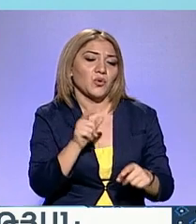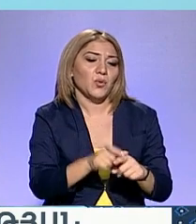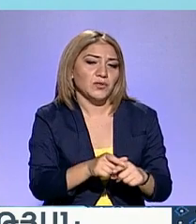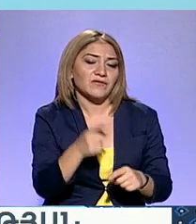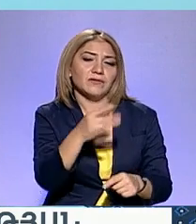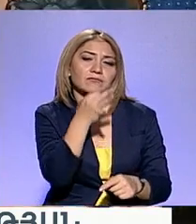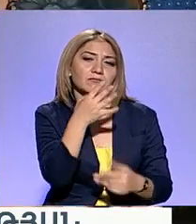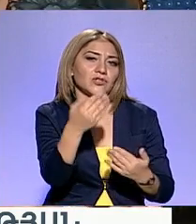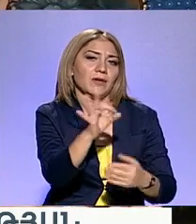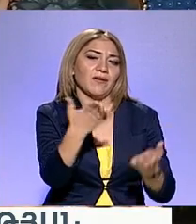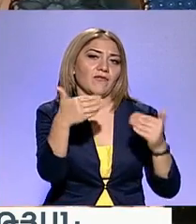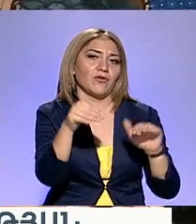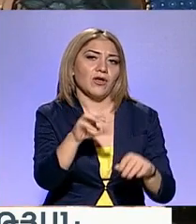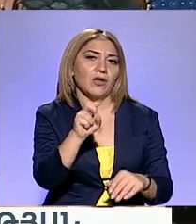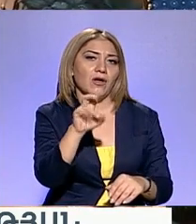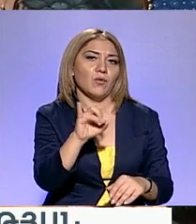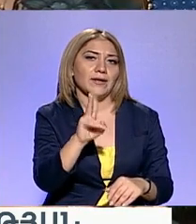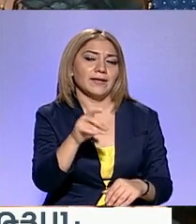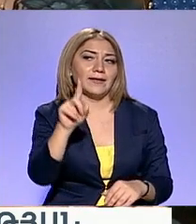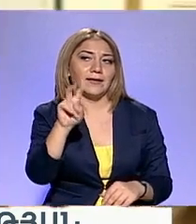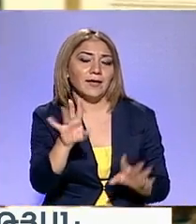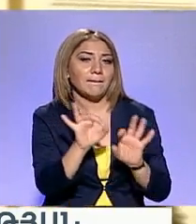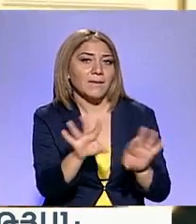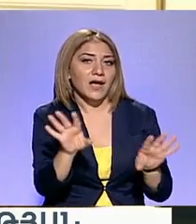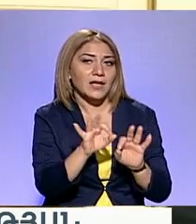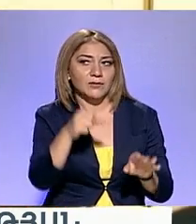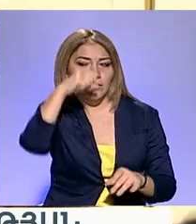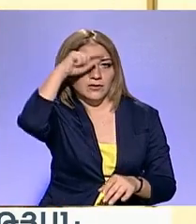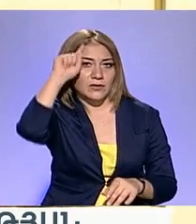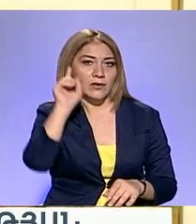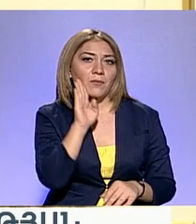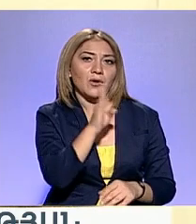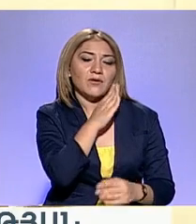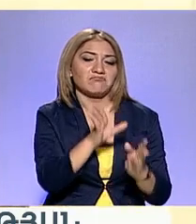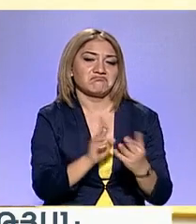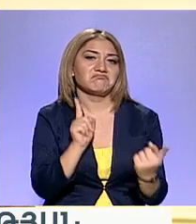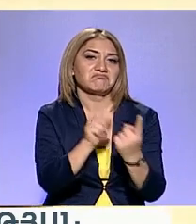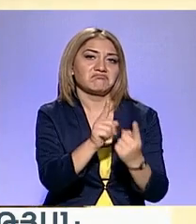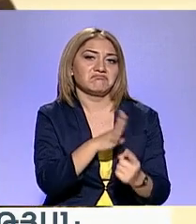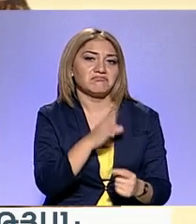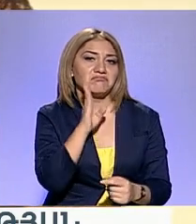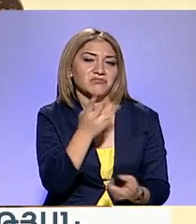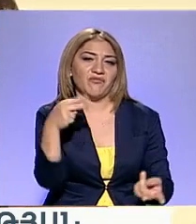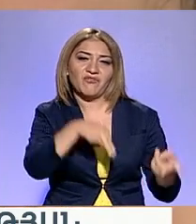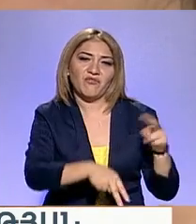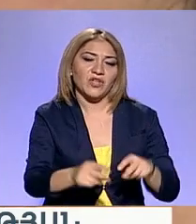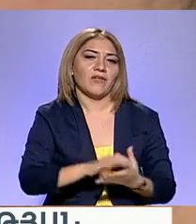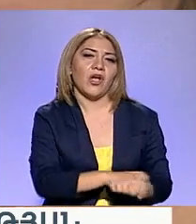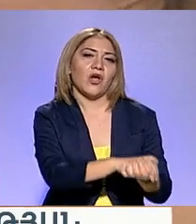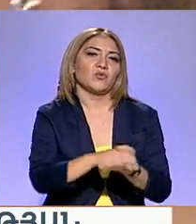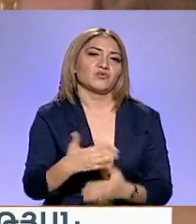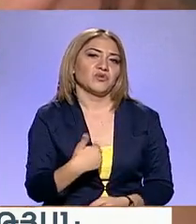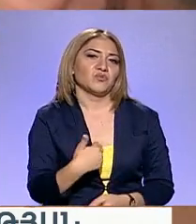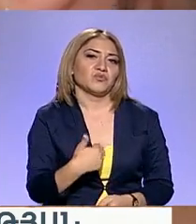իրենց համար որոշել։ Աղունի Գուղուկասյանն էլ պատմում է, որ հակառակորդի մայրերի հետ է հանդիպել, նրանք էլ են ոտքի կանգնել ու խաղաղություն են